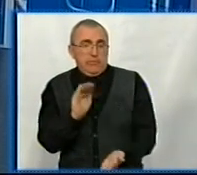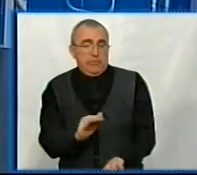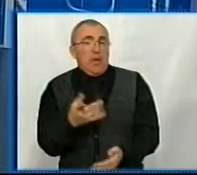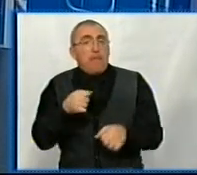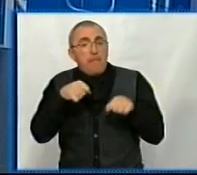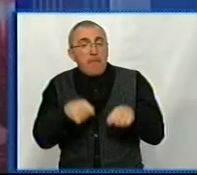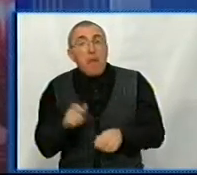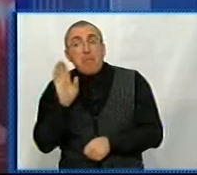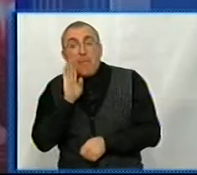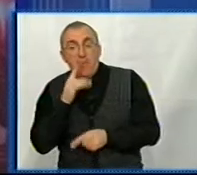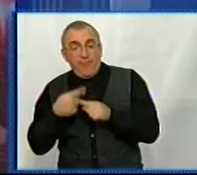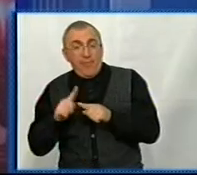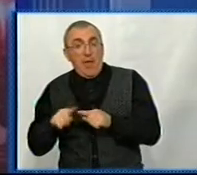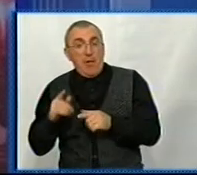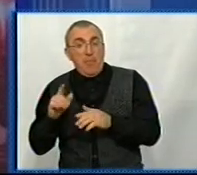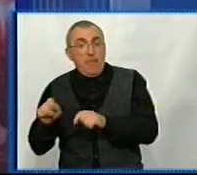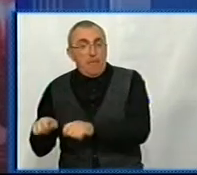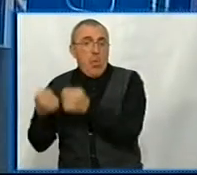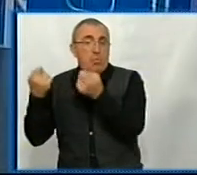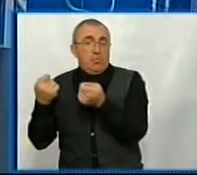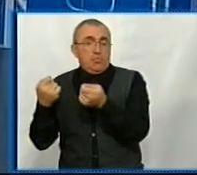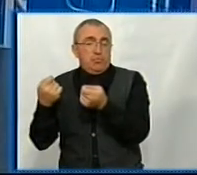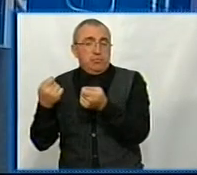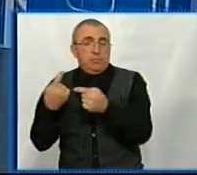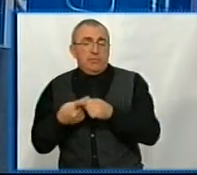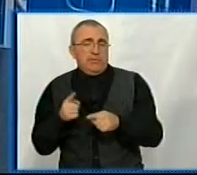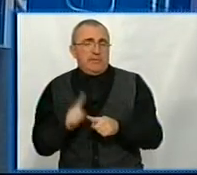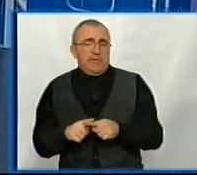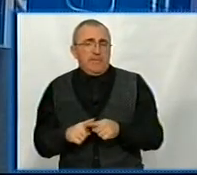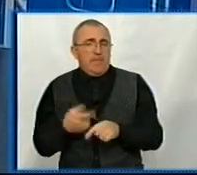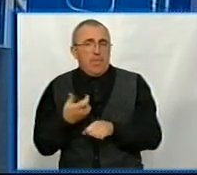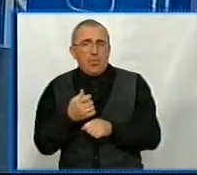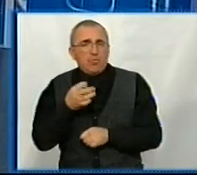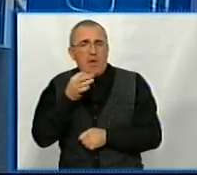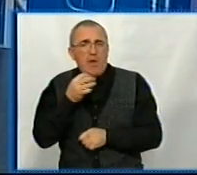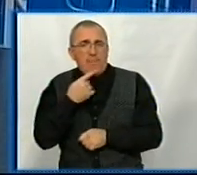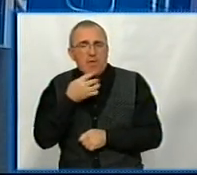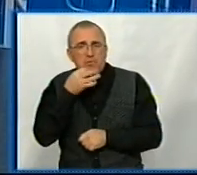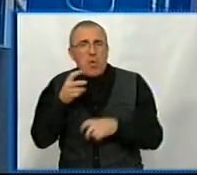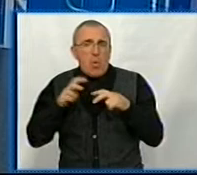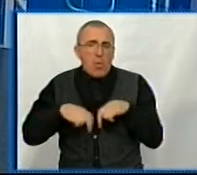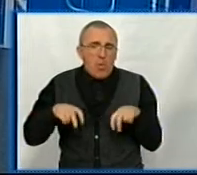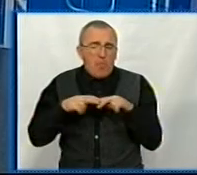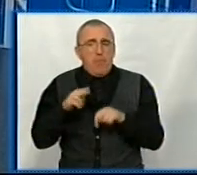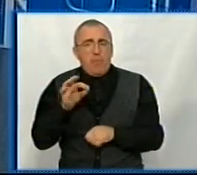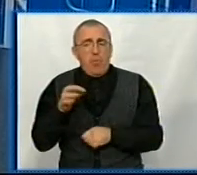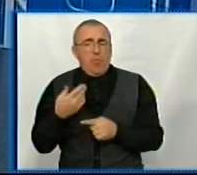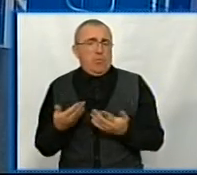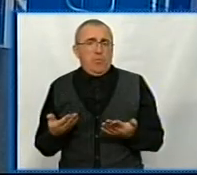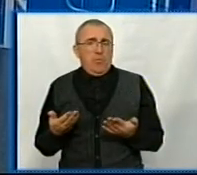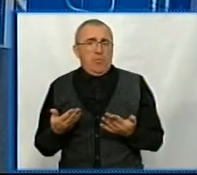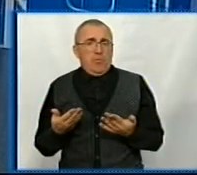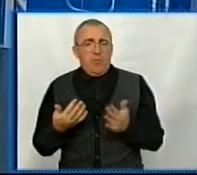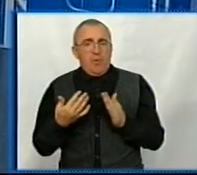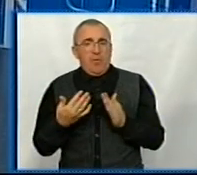права мами в даному випадку порушуються? Ну, ви знаєте, це так дуже важко сказати, да, розібратися по, тому що, ну,